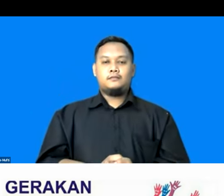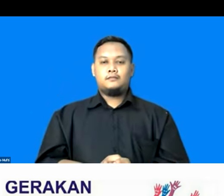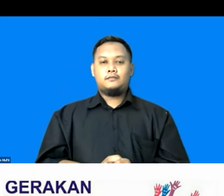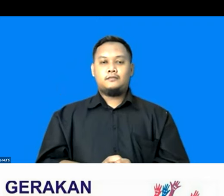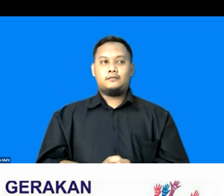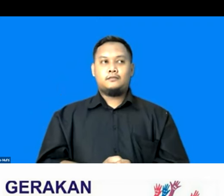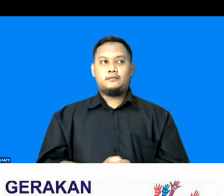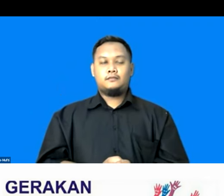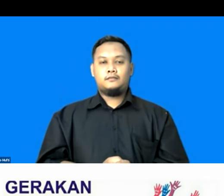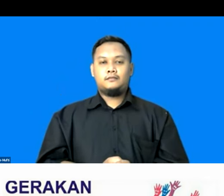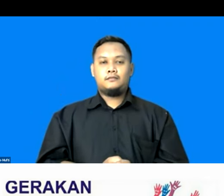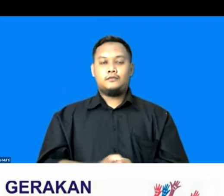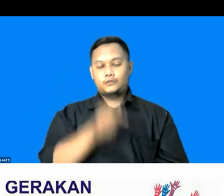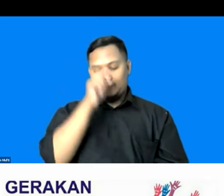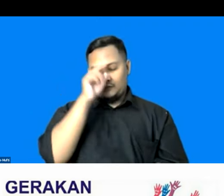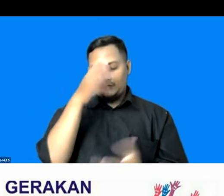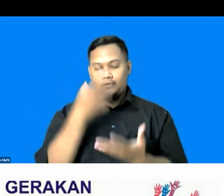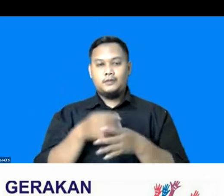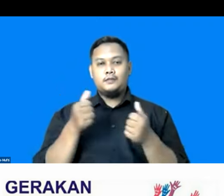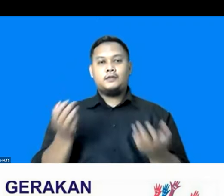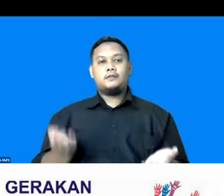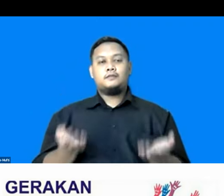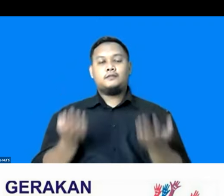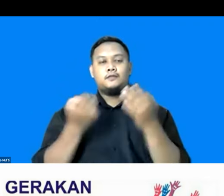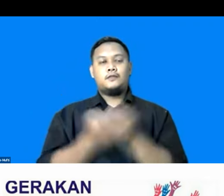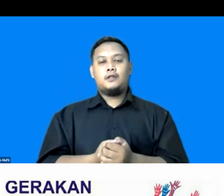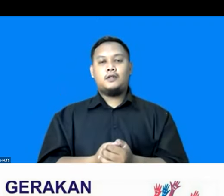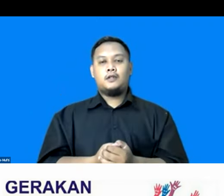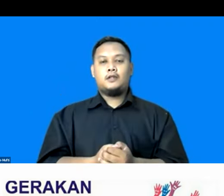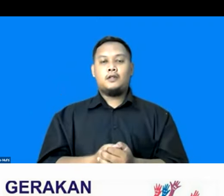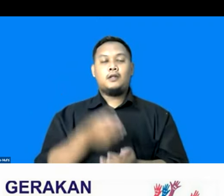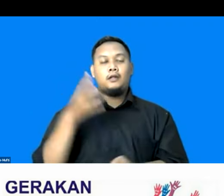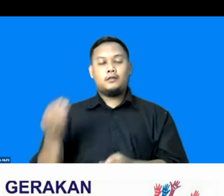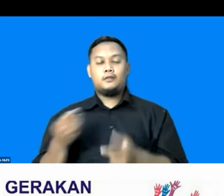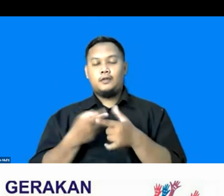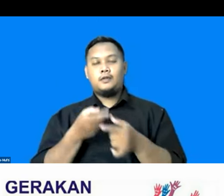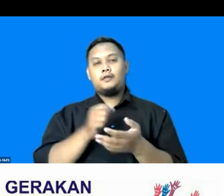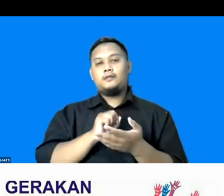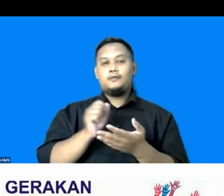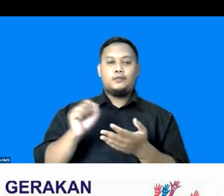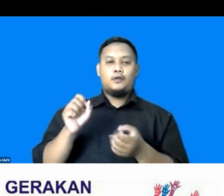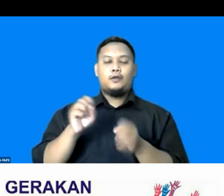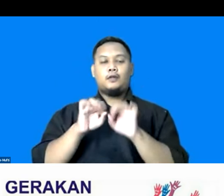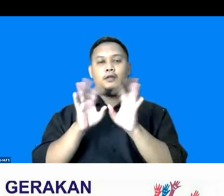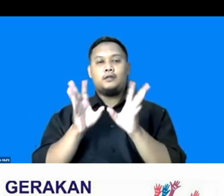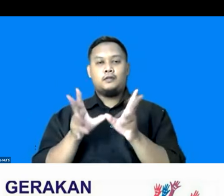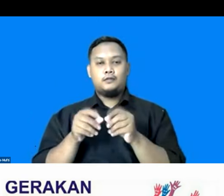bisa membentuk suatu desa maupun sekolah yang inklusi.